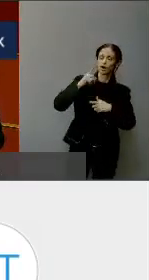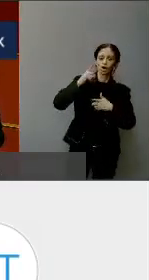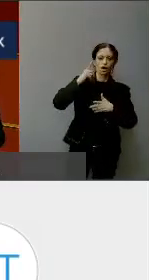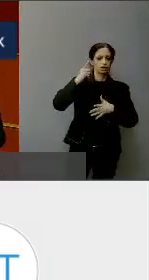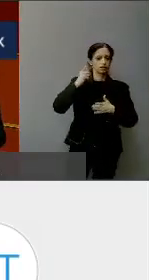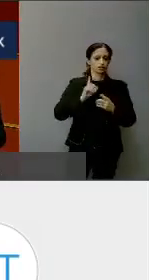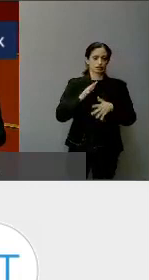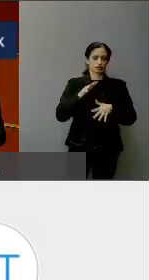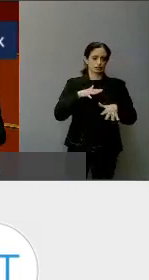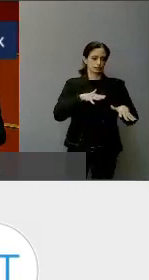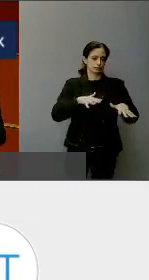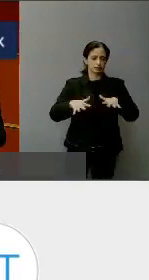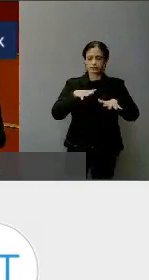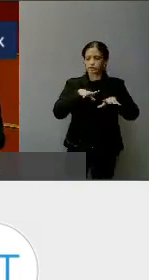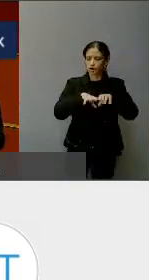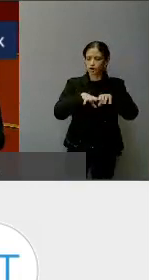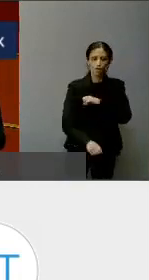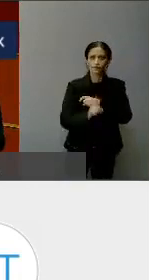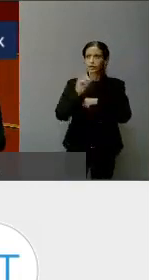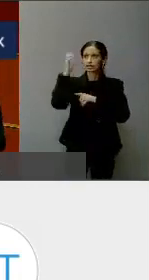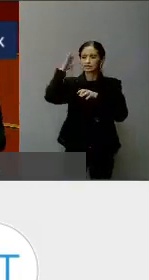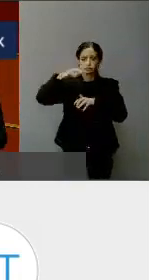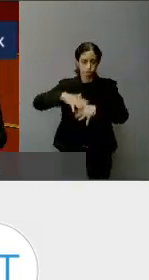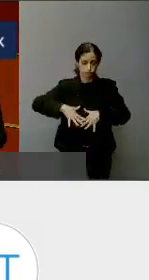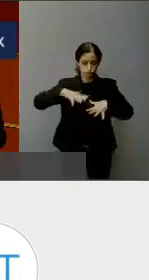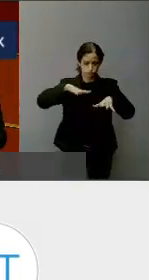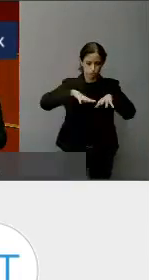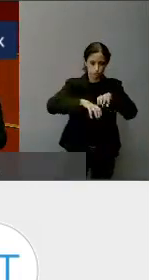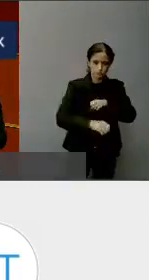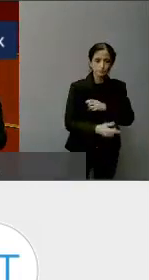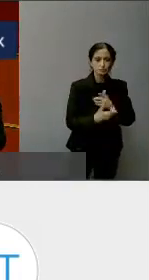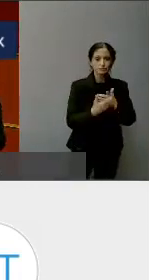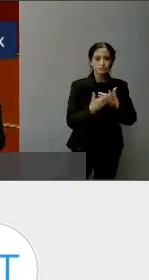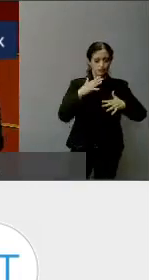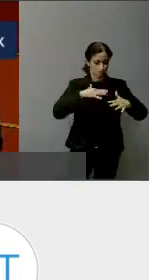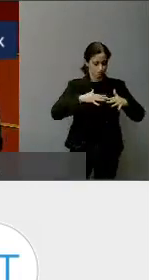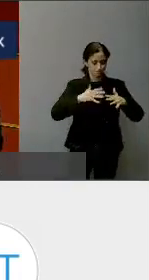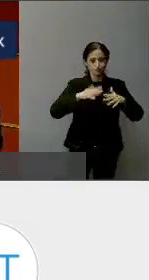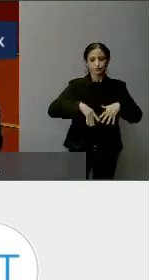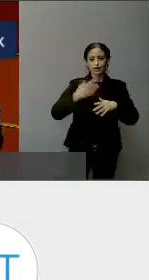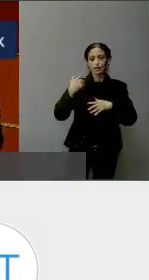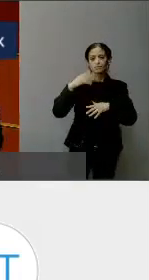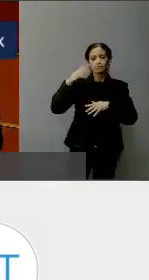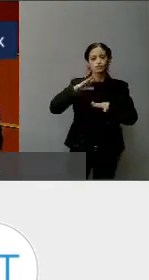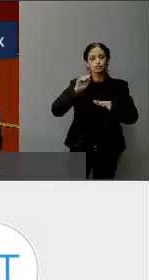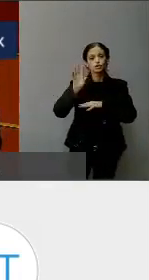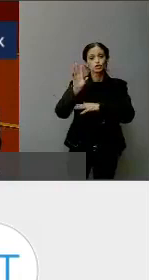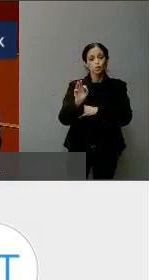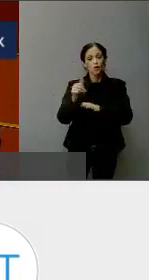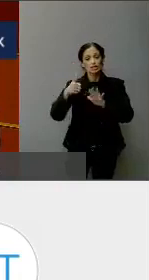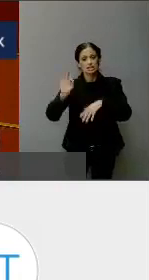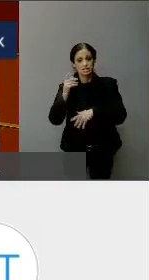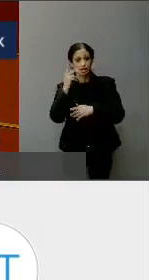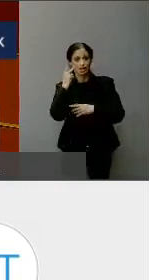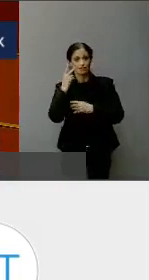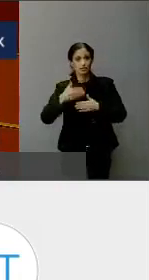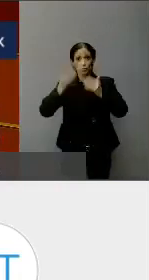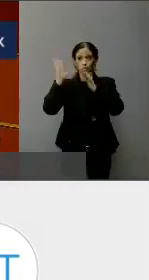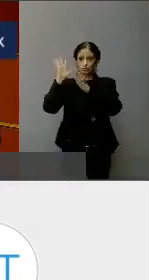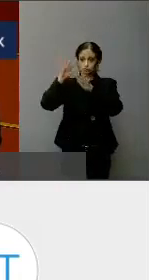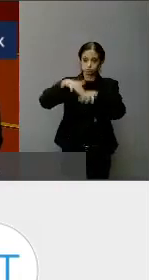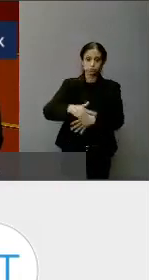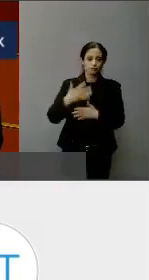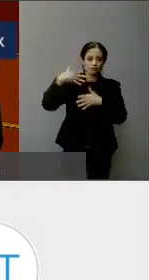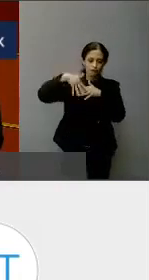dissesto idrogeologico davanti alla cementificazione dissennata degli anni 50 degli anni 60 davanti ai muri che cedono alle frane all'esondazione dei